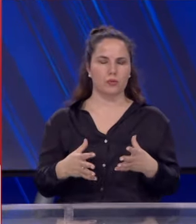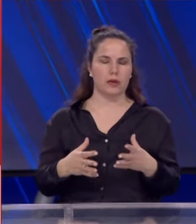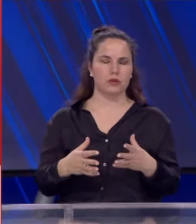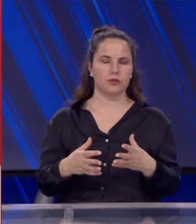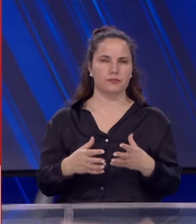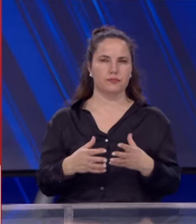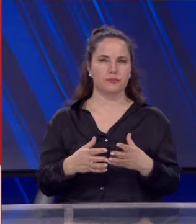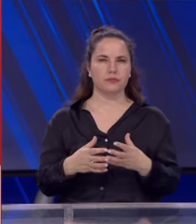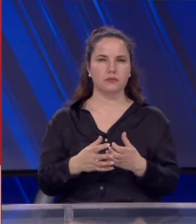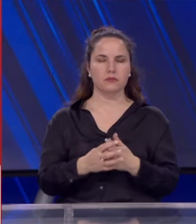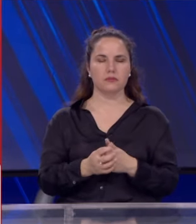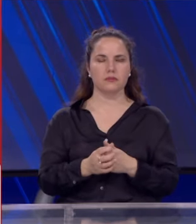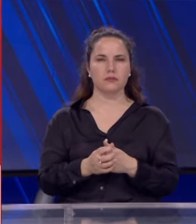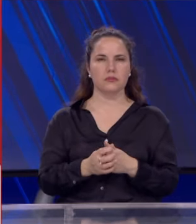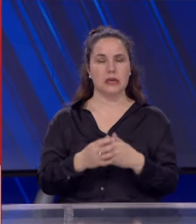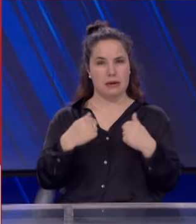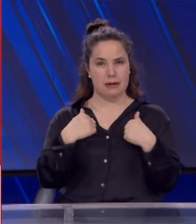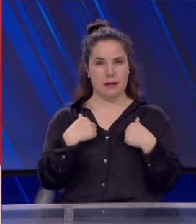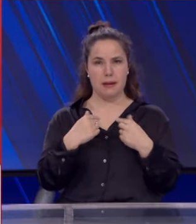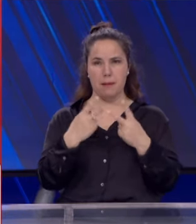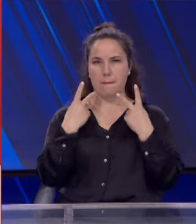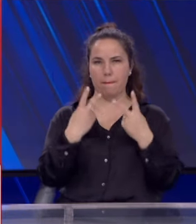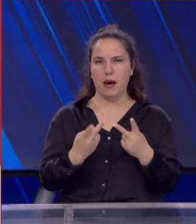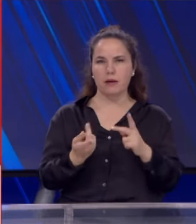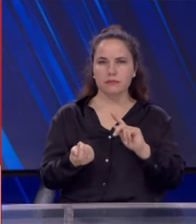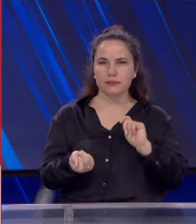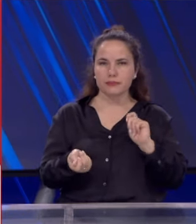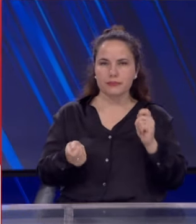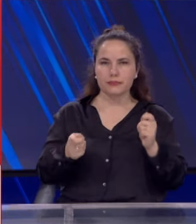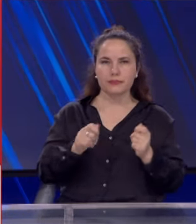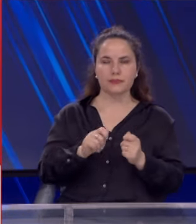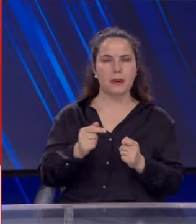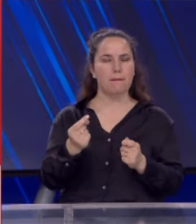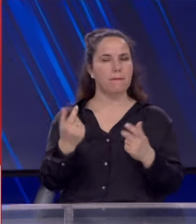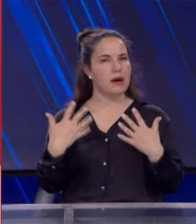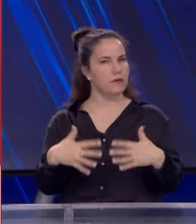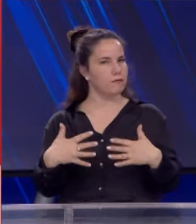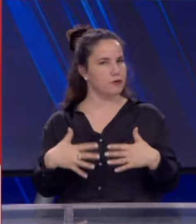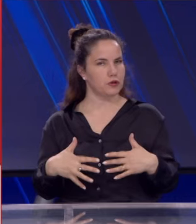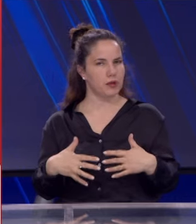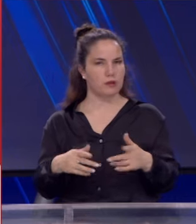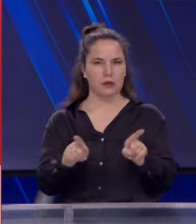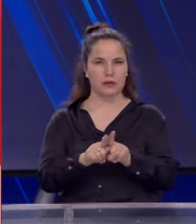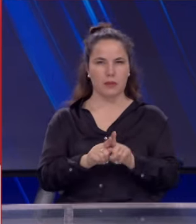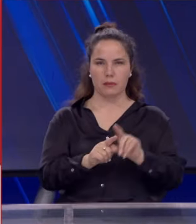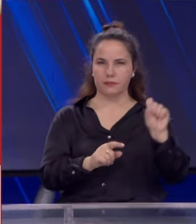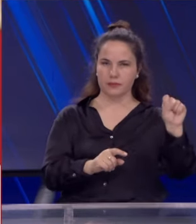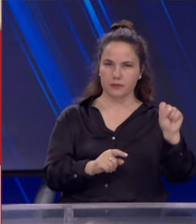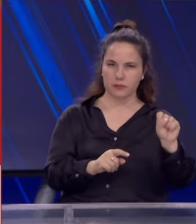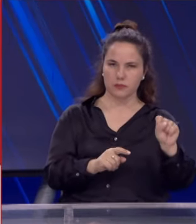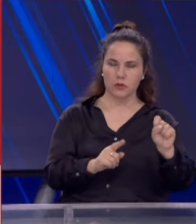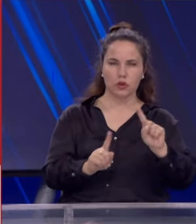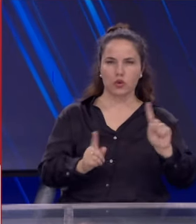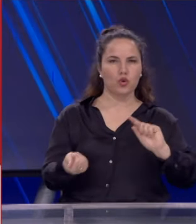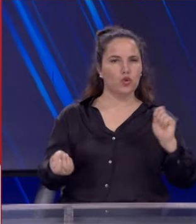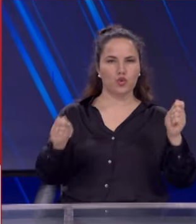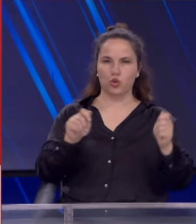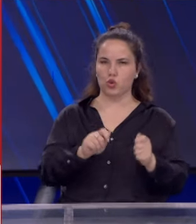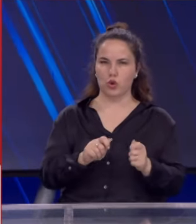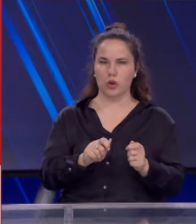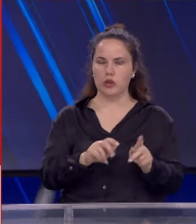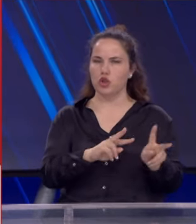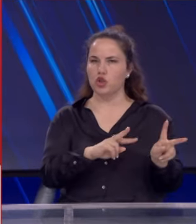ajsa po t'i ndryshosh zërin e të mbyllësh sytë thua që janë i njëjti person, po janë të ndryshëm që përdorin të